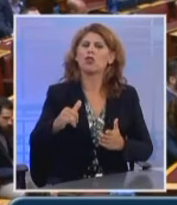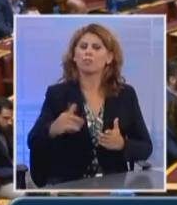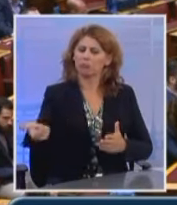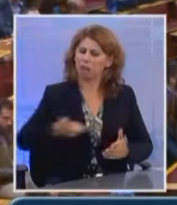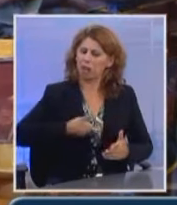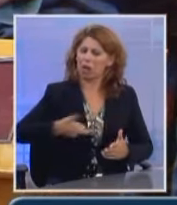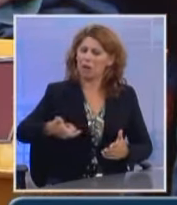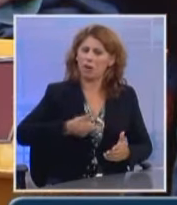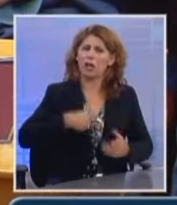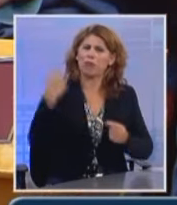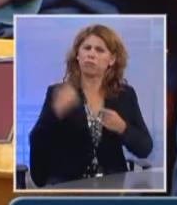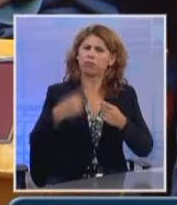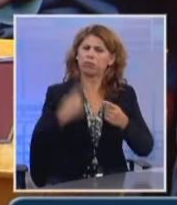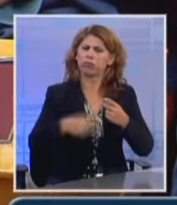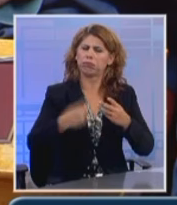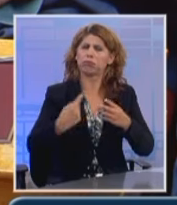όλο τον κόσμο.